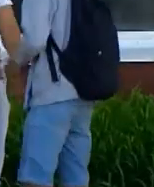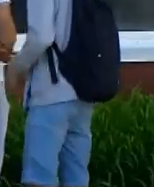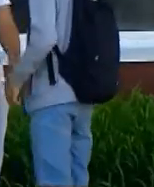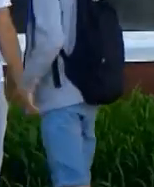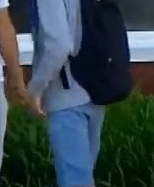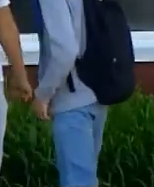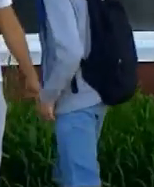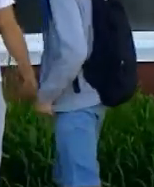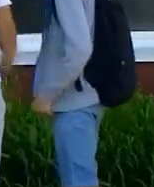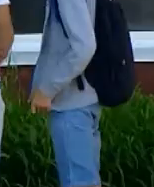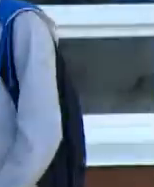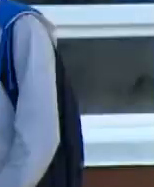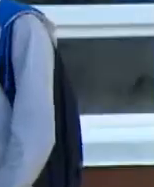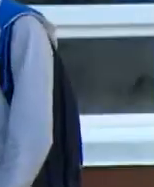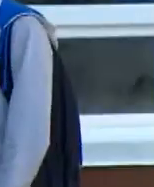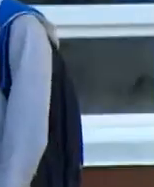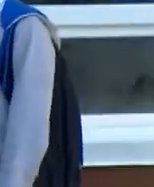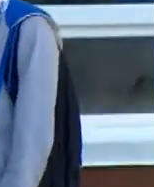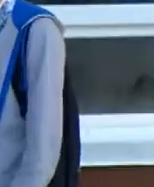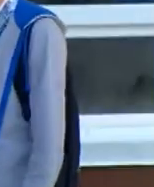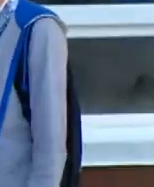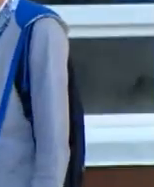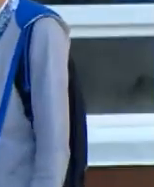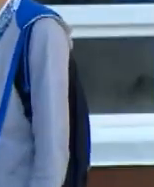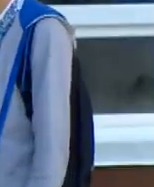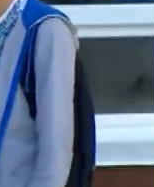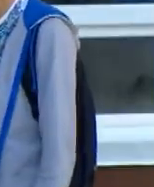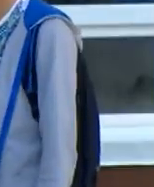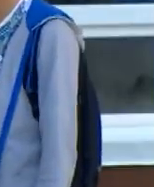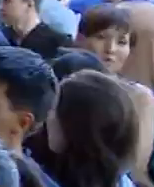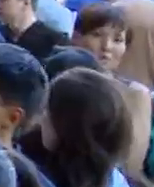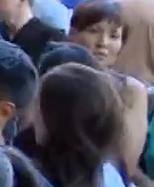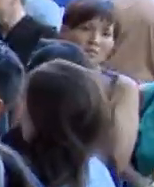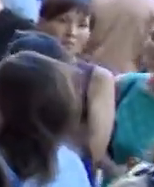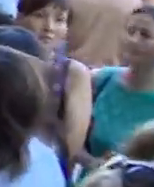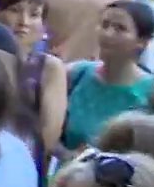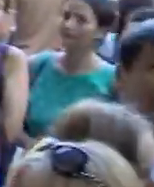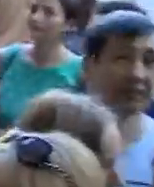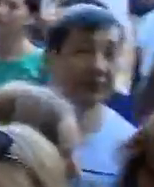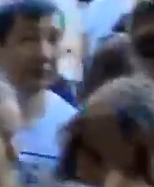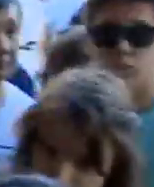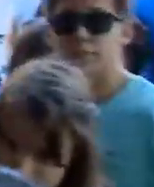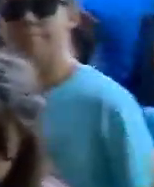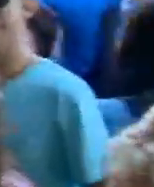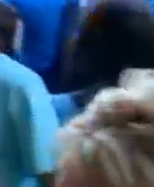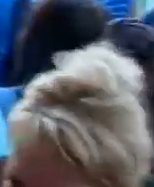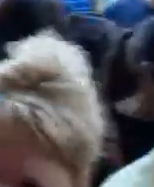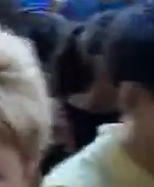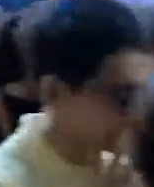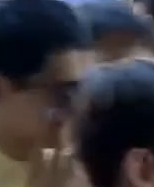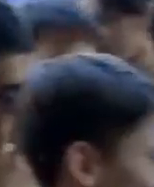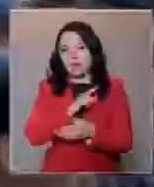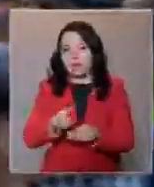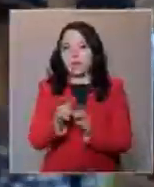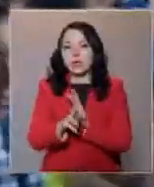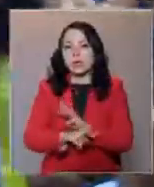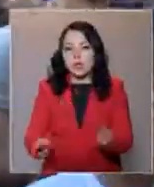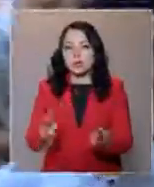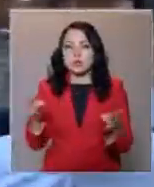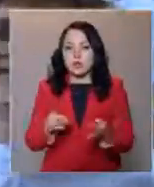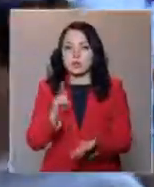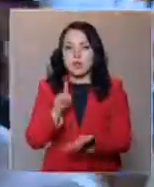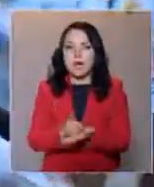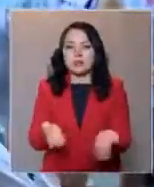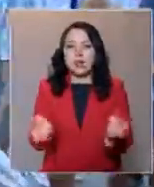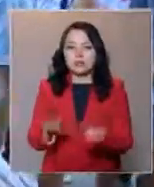Серик Умербаев. Он отметил, что до конца года процедуры зачисления осталось всего 2 дня. И за это время министерство намерено